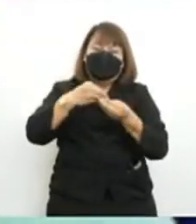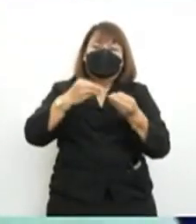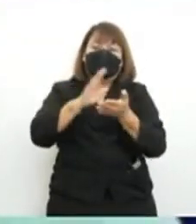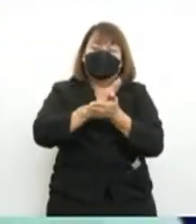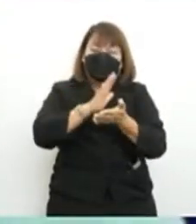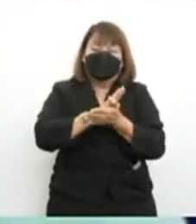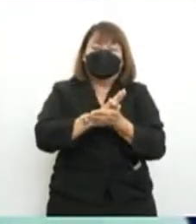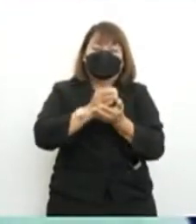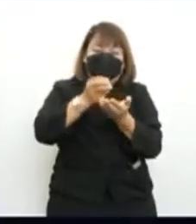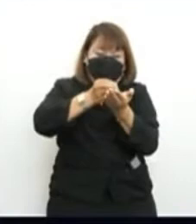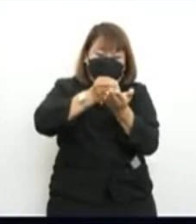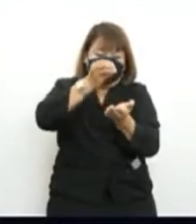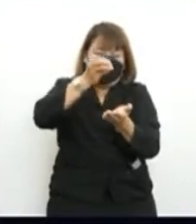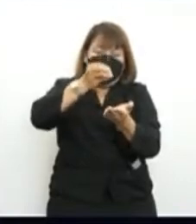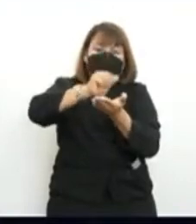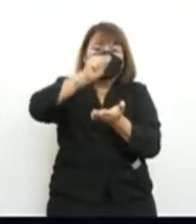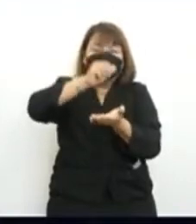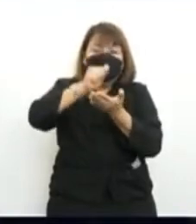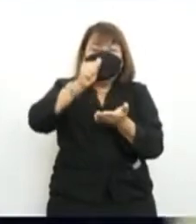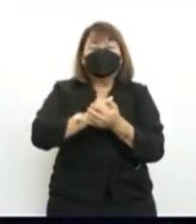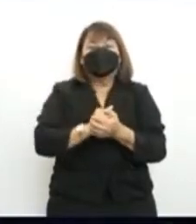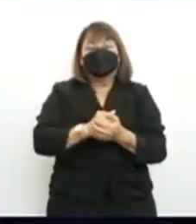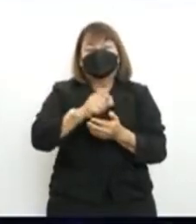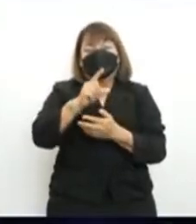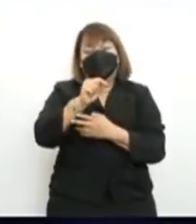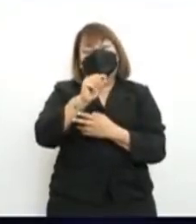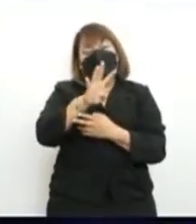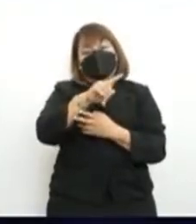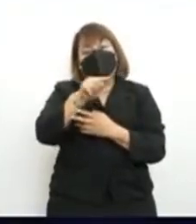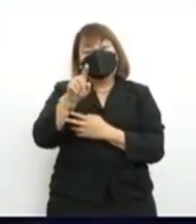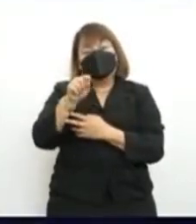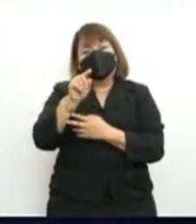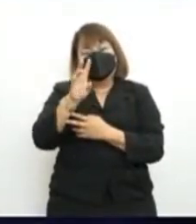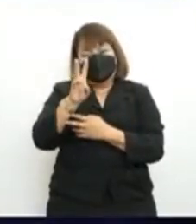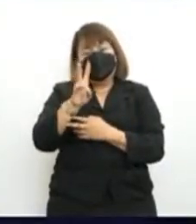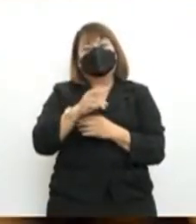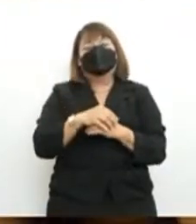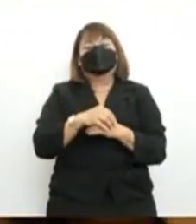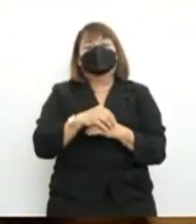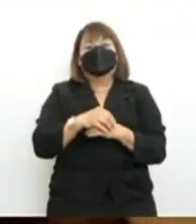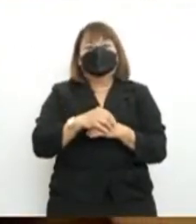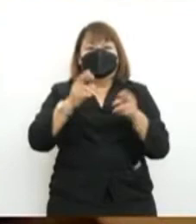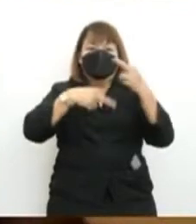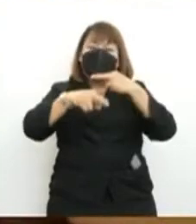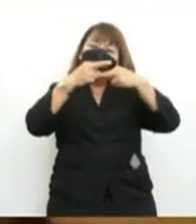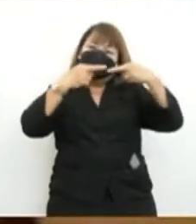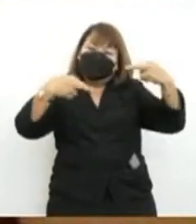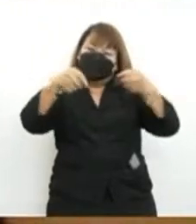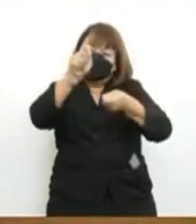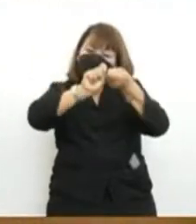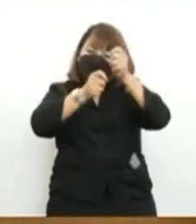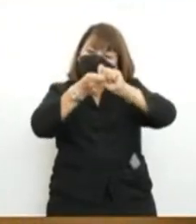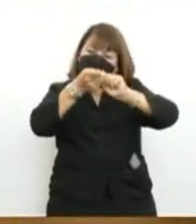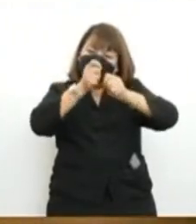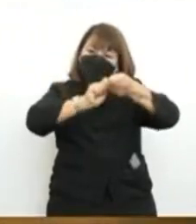ประมาณ24หรือ27รอบแล้วมัดตรงกลางไว้ถักเป็นเปียตั